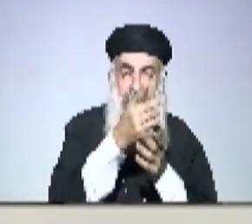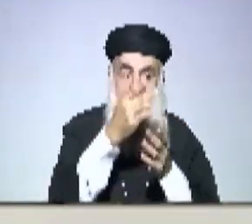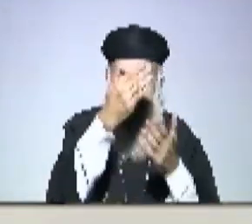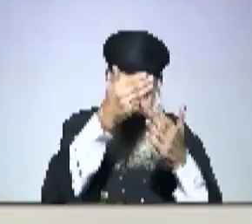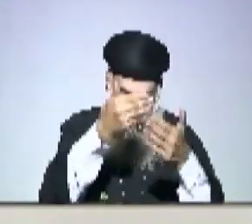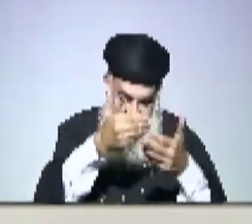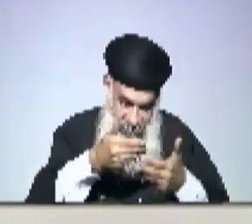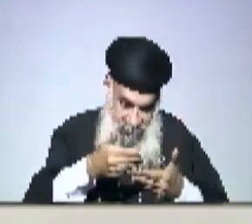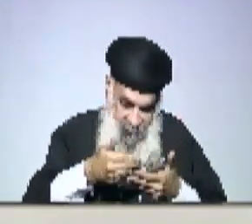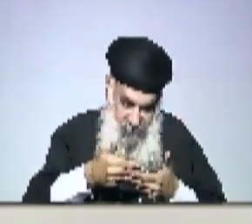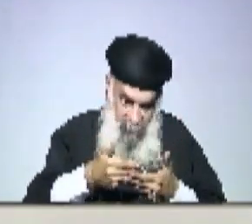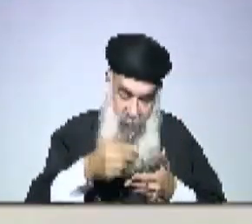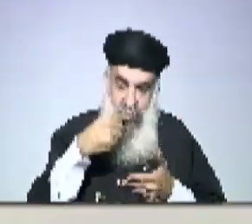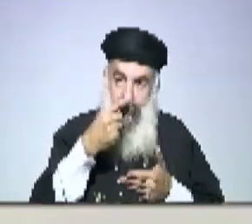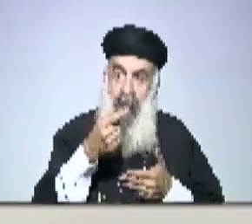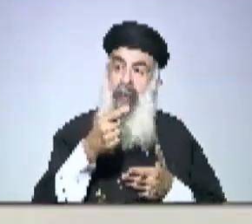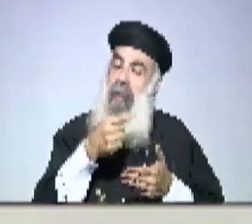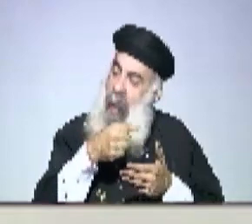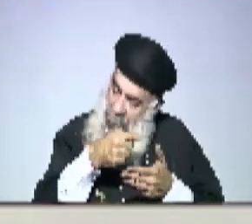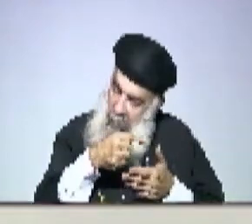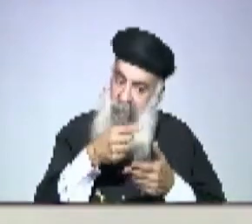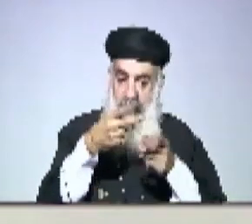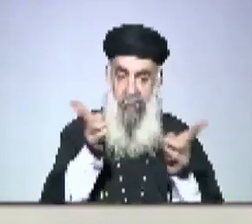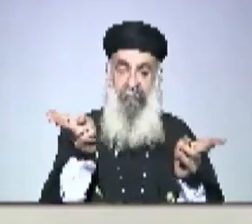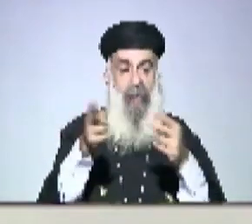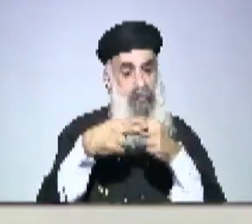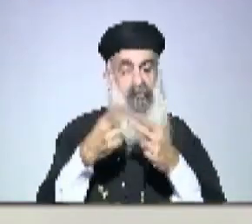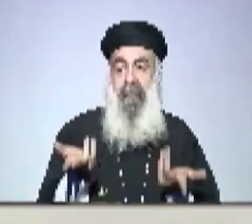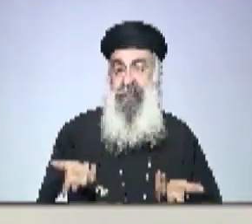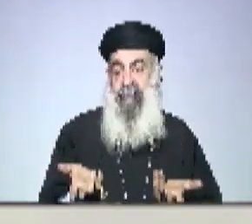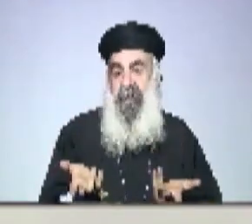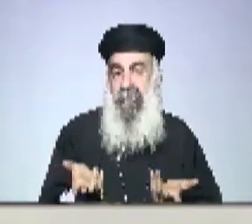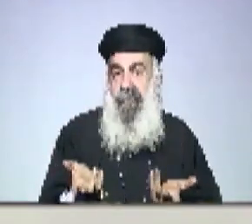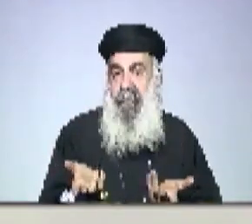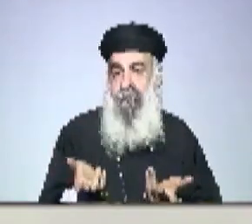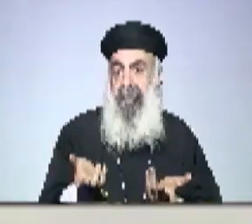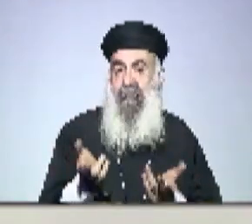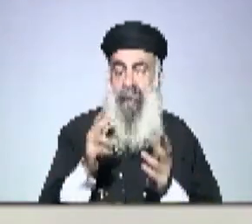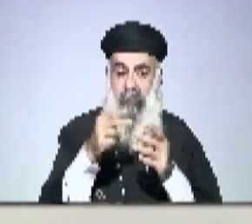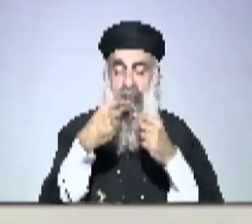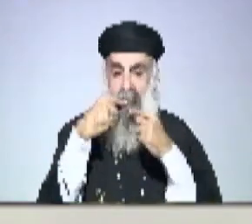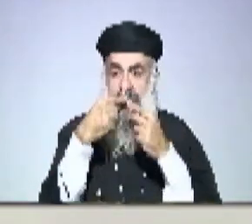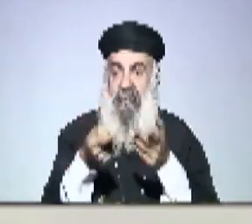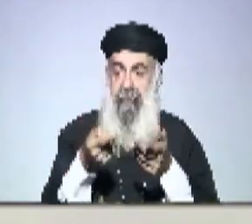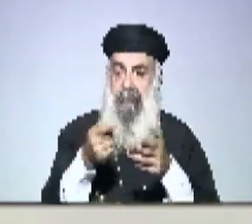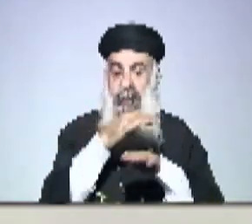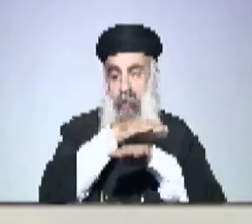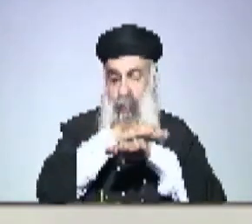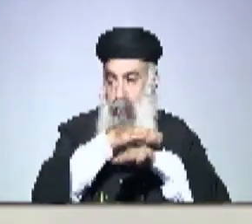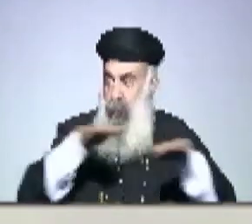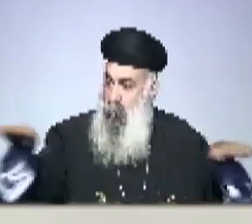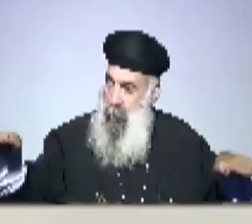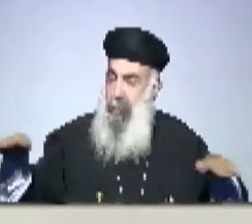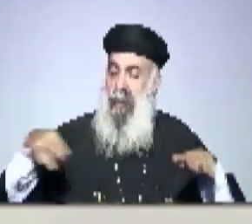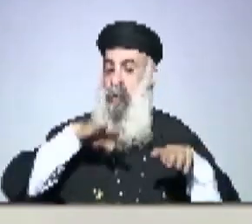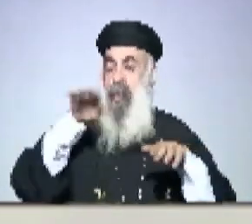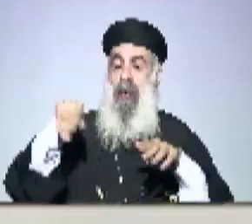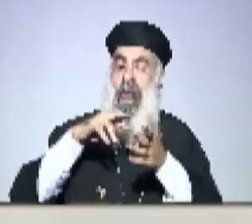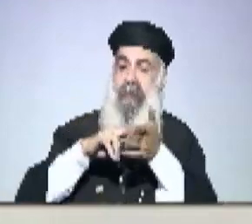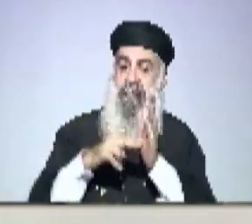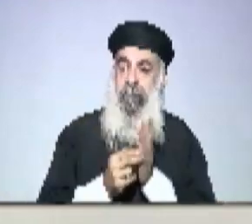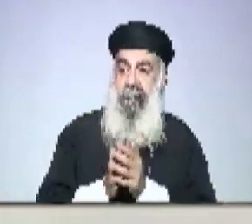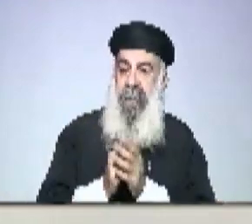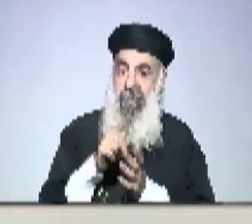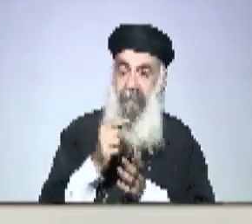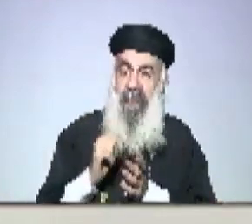تدرس الامر وتقول اه موافقين او مش موافقين واللي هيتعمل نعمله كلنا لكن